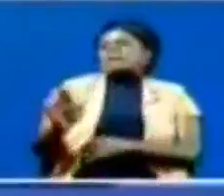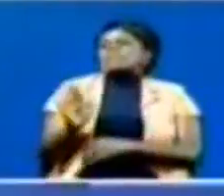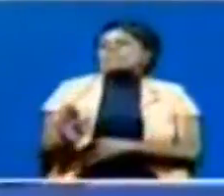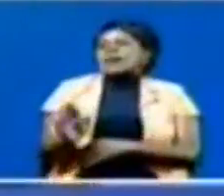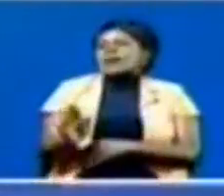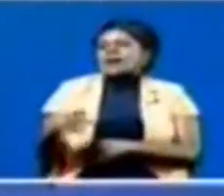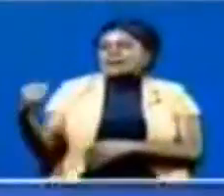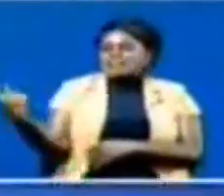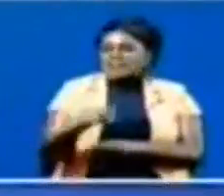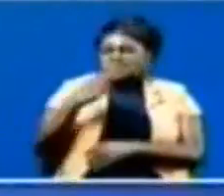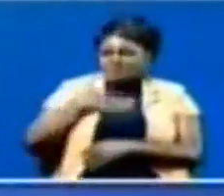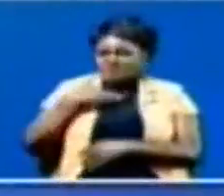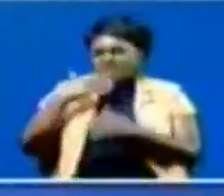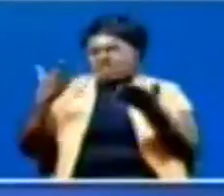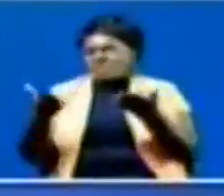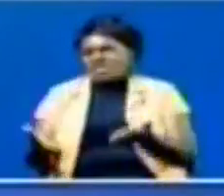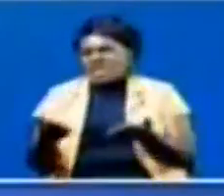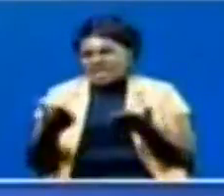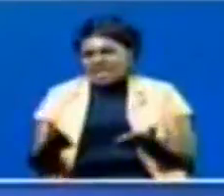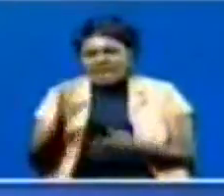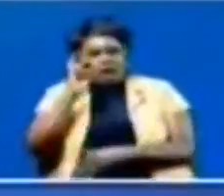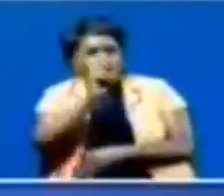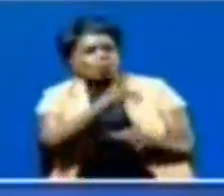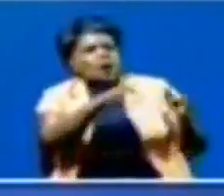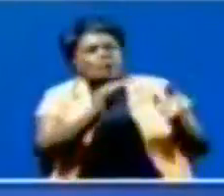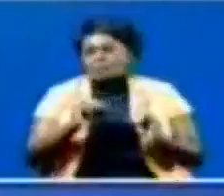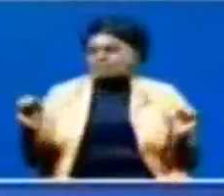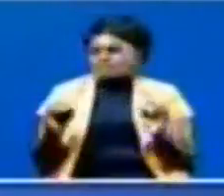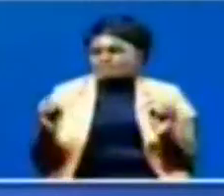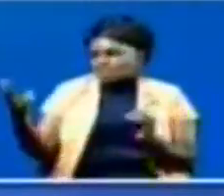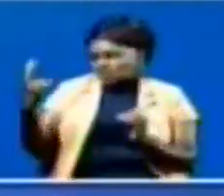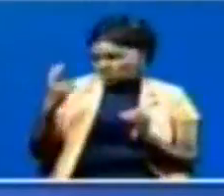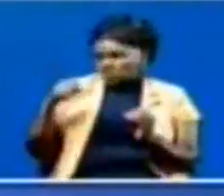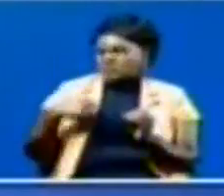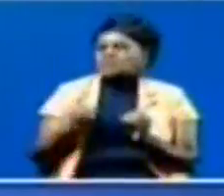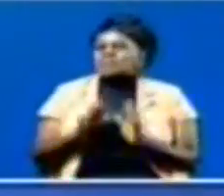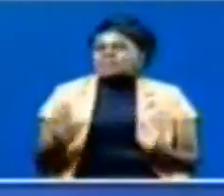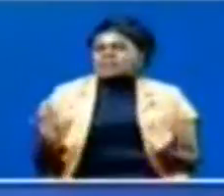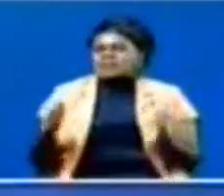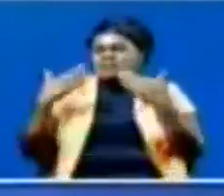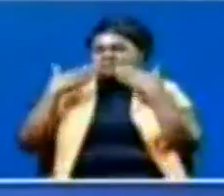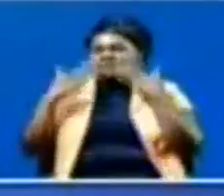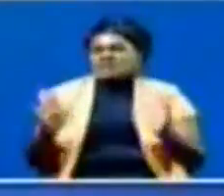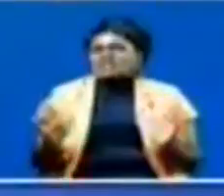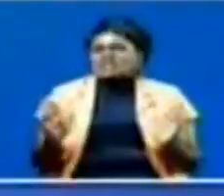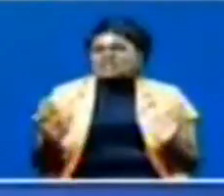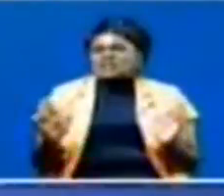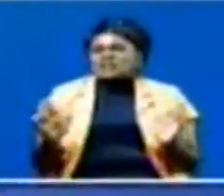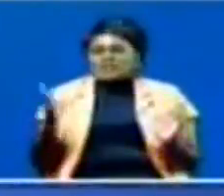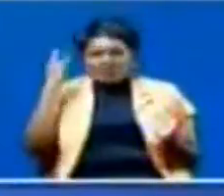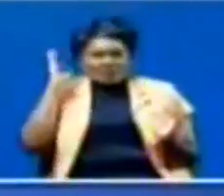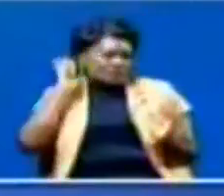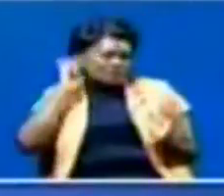Hata ukinipiga kofi niko hapa hapa si. Na siangalie nje rudi. Na siangalie nje na kuangalia wewe. Hai. Tumemaliza. Meza